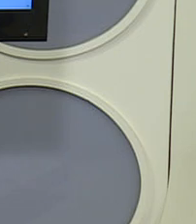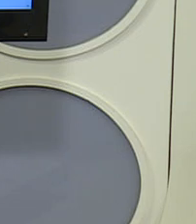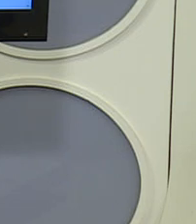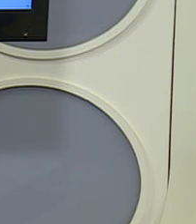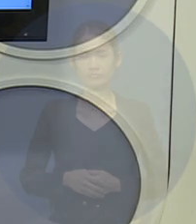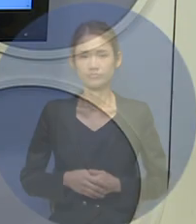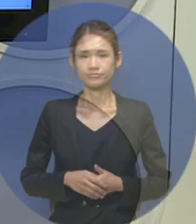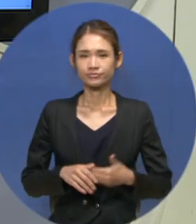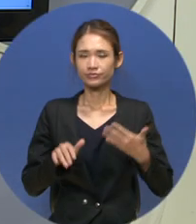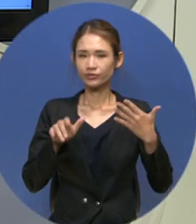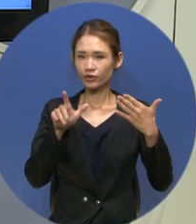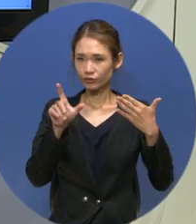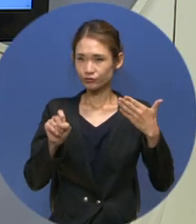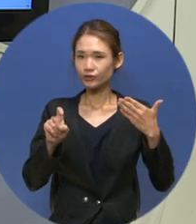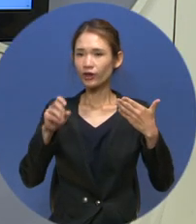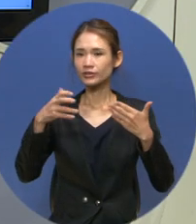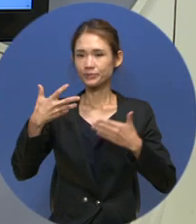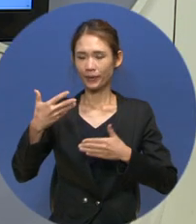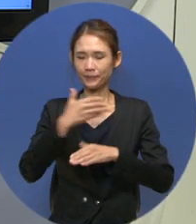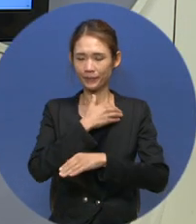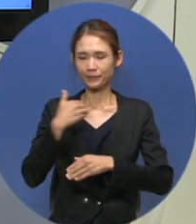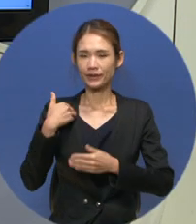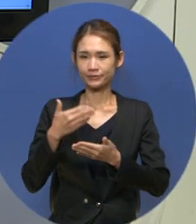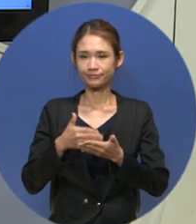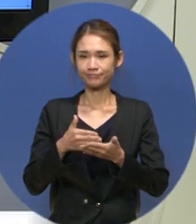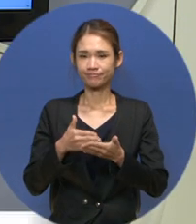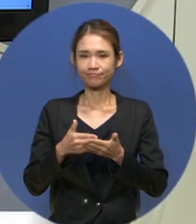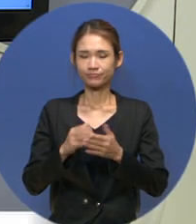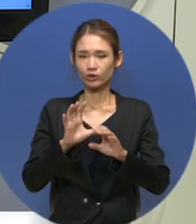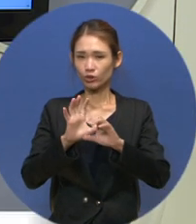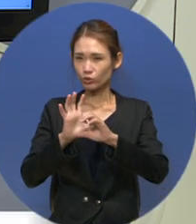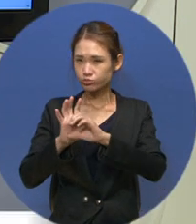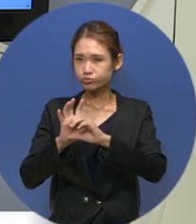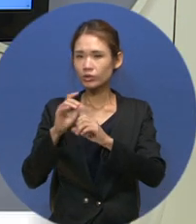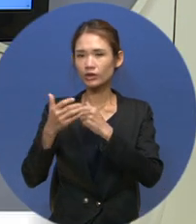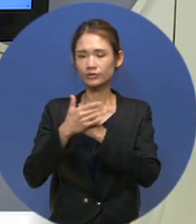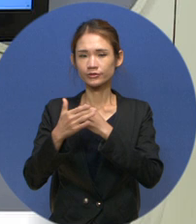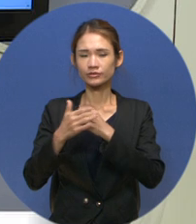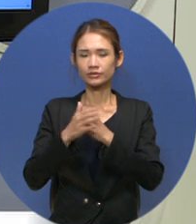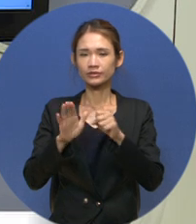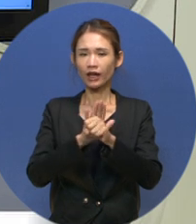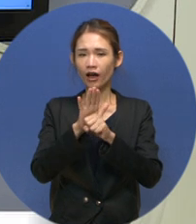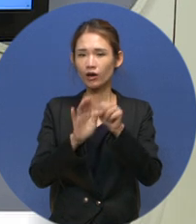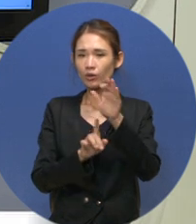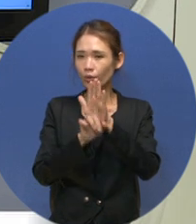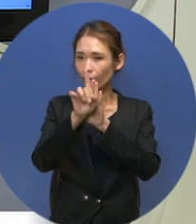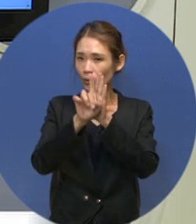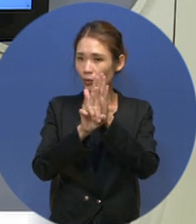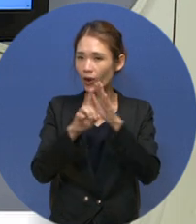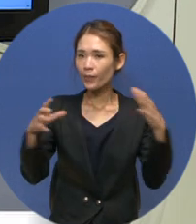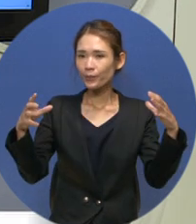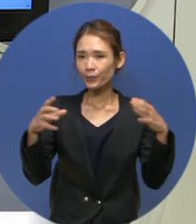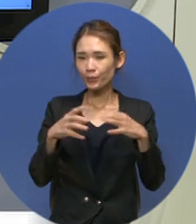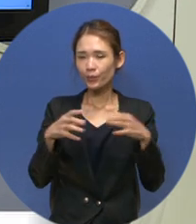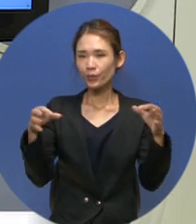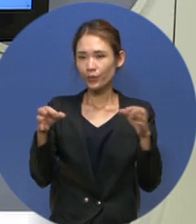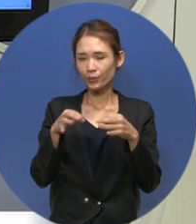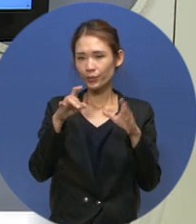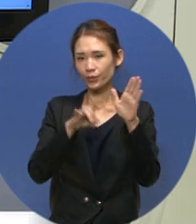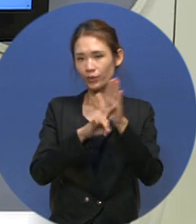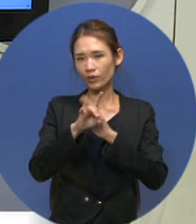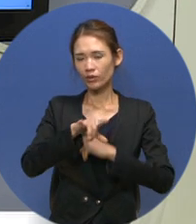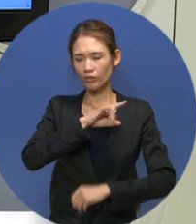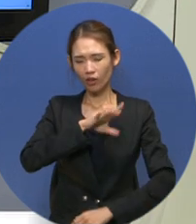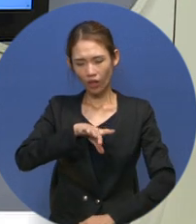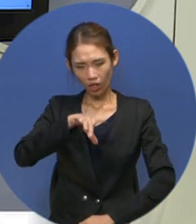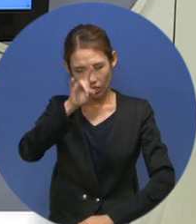9월 18일 만만한 했습니다 코론 알고 여파로 사랑의 온도탑 모금 목표 에게 사상 처음으로